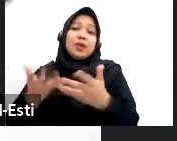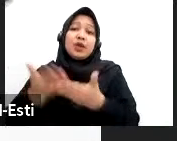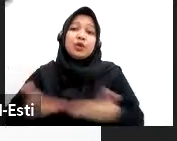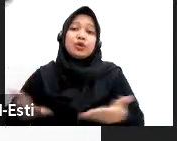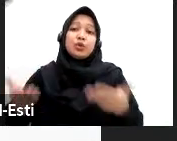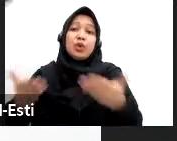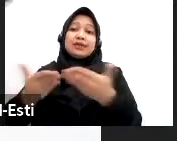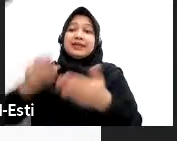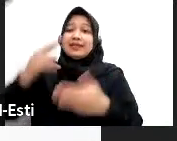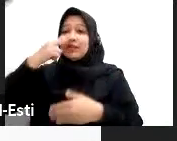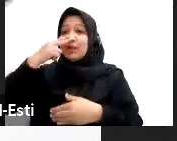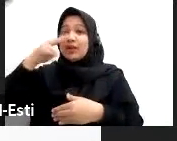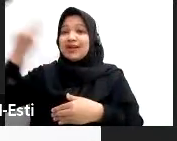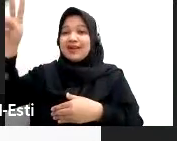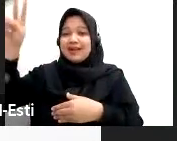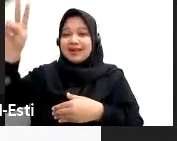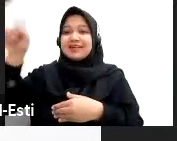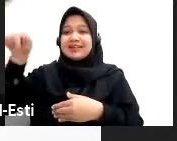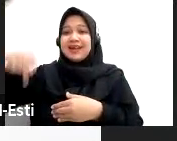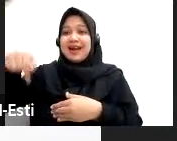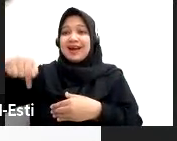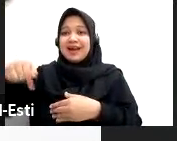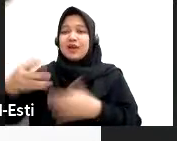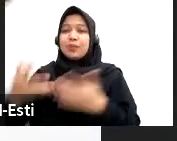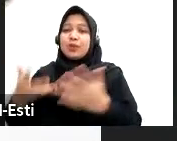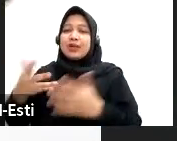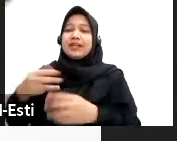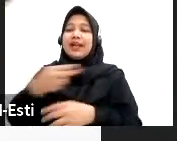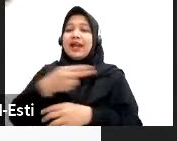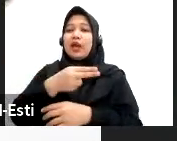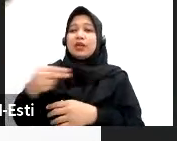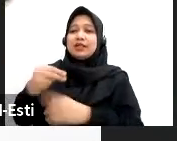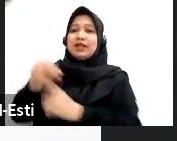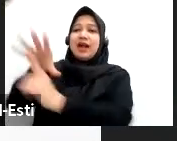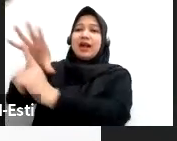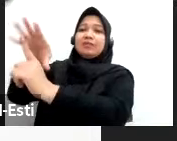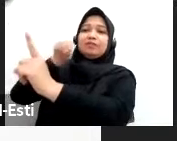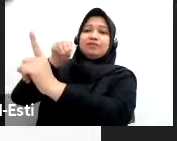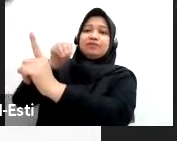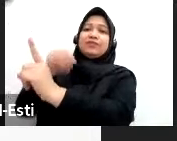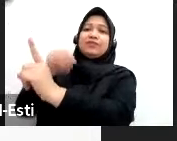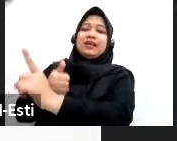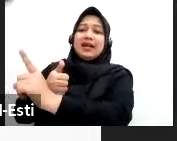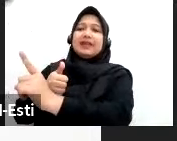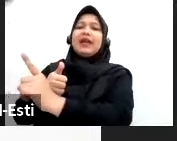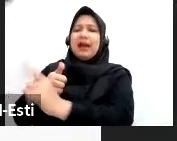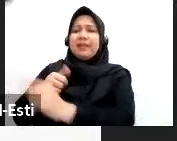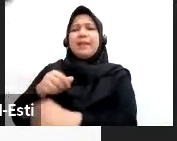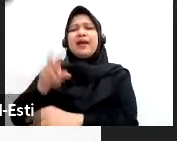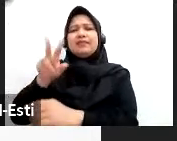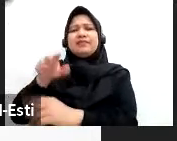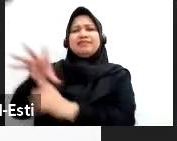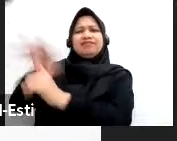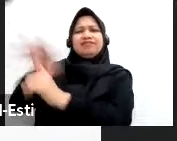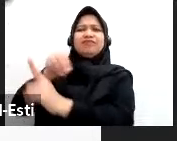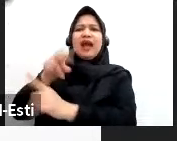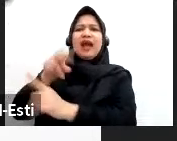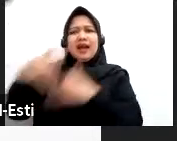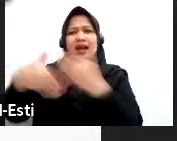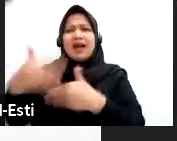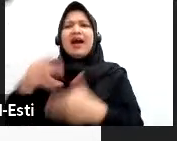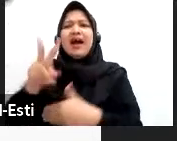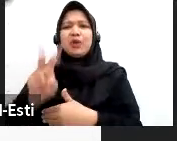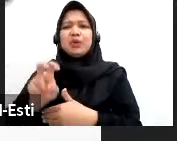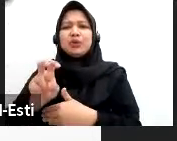akan juga diikuti oleh Indonesia bukan diikuti mau tidak mau harus terjadi itu di Hai maka yang penting